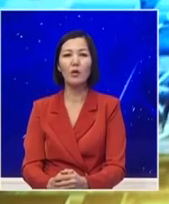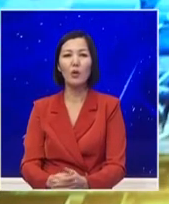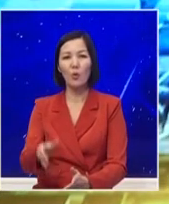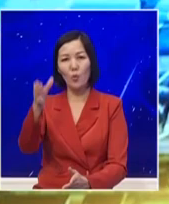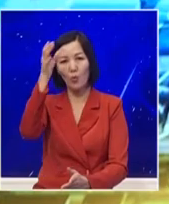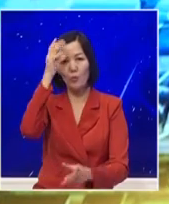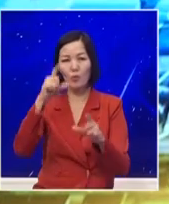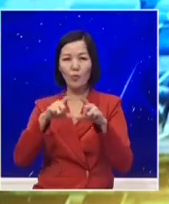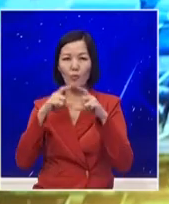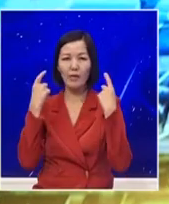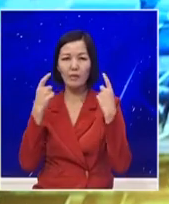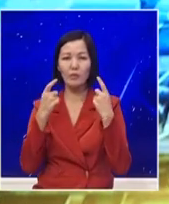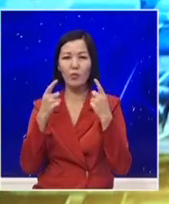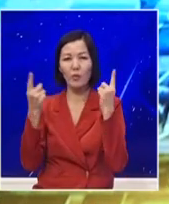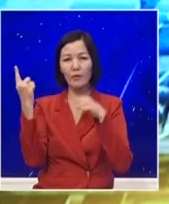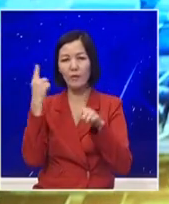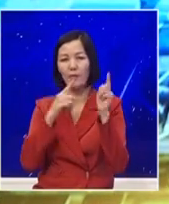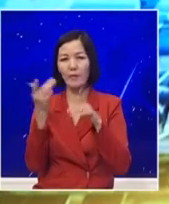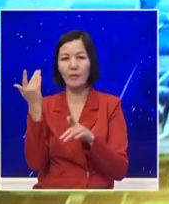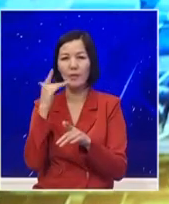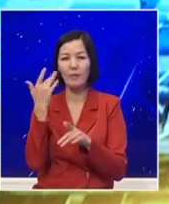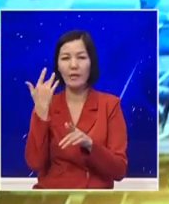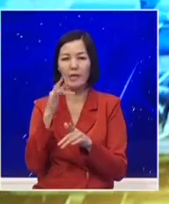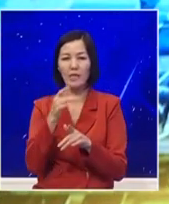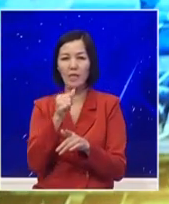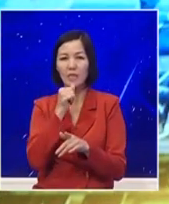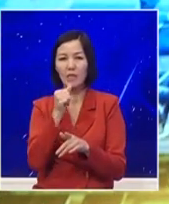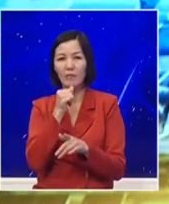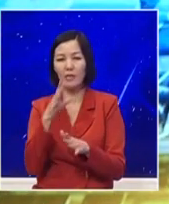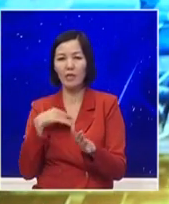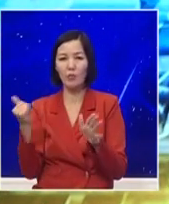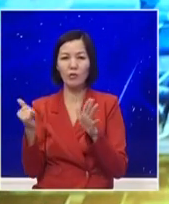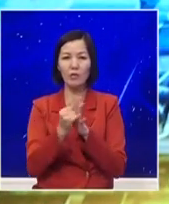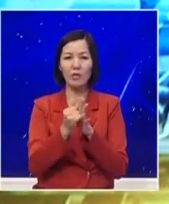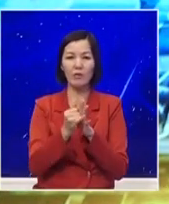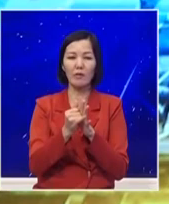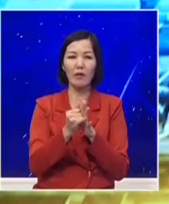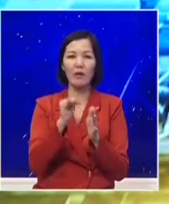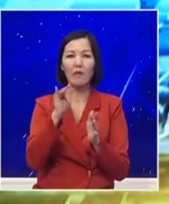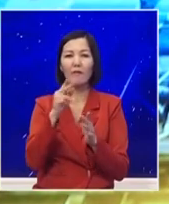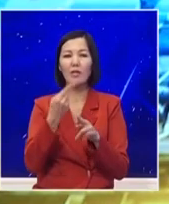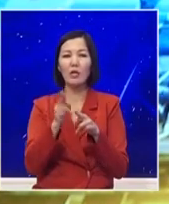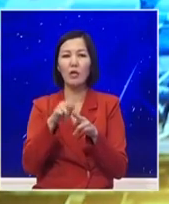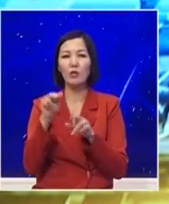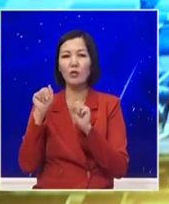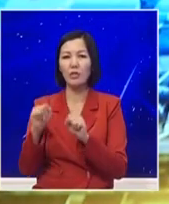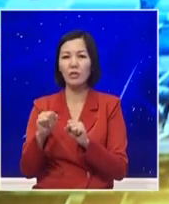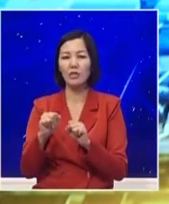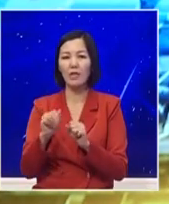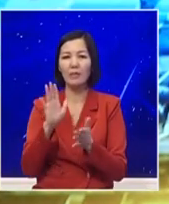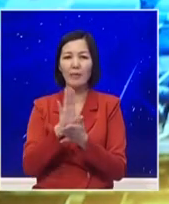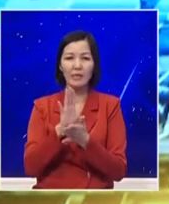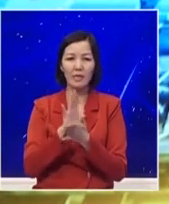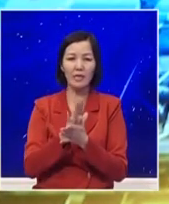Умную маску для лица анонсировали американские изобретатели. В ней установлены специальные фильтры, которые защищают человека